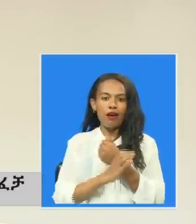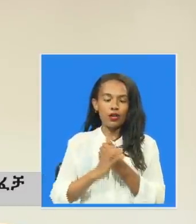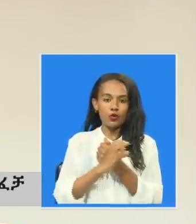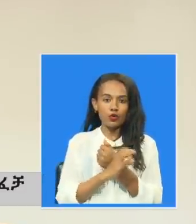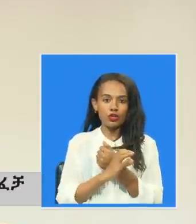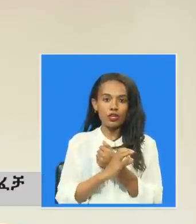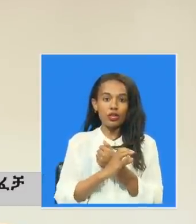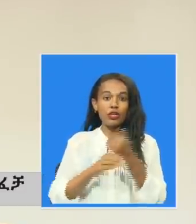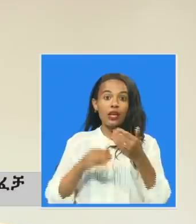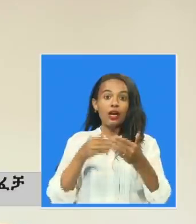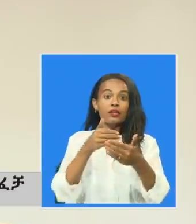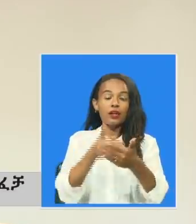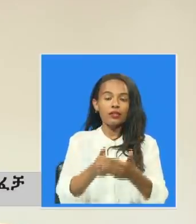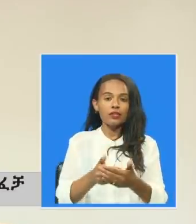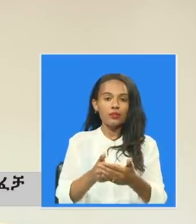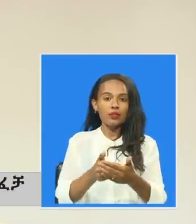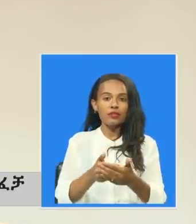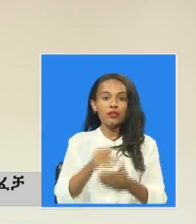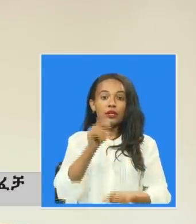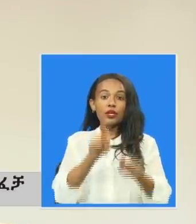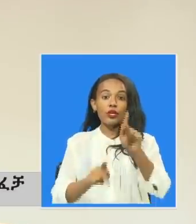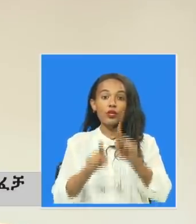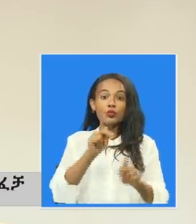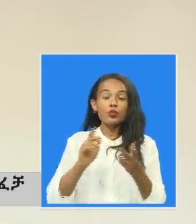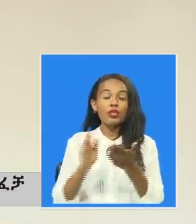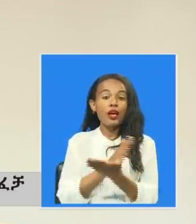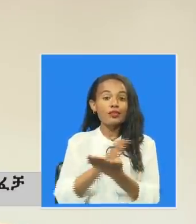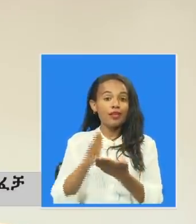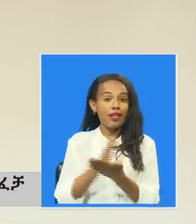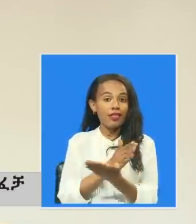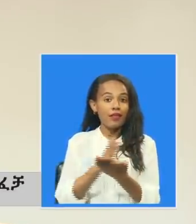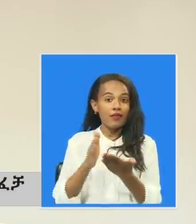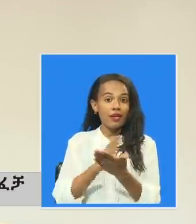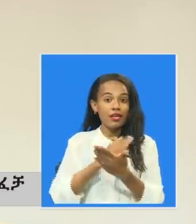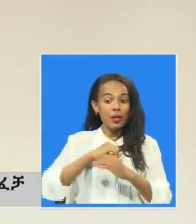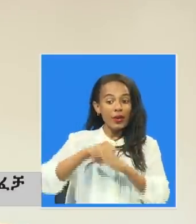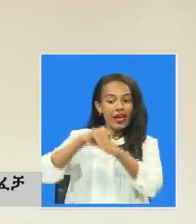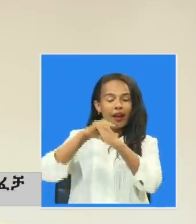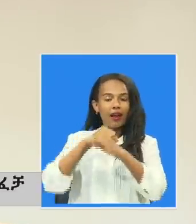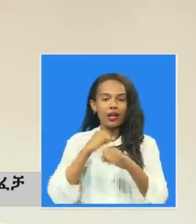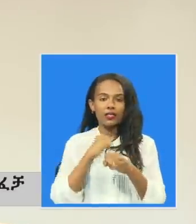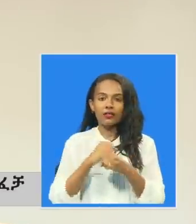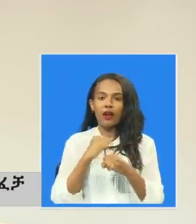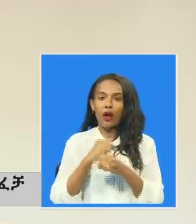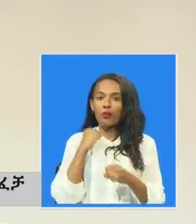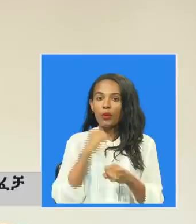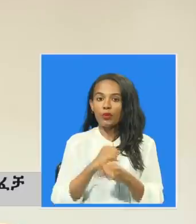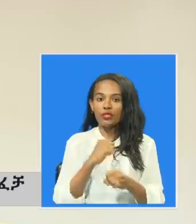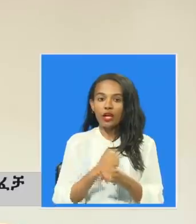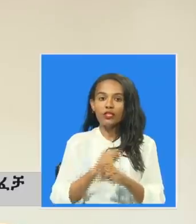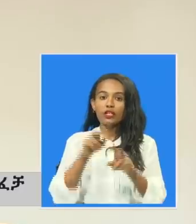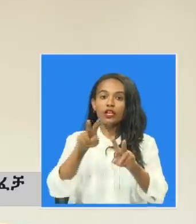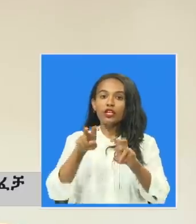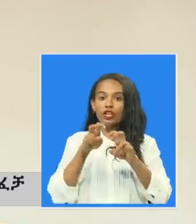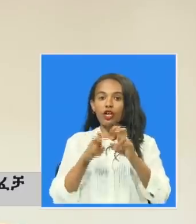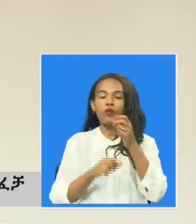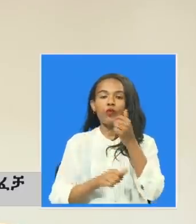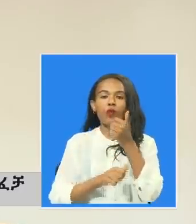ሀገሮች ያዳረስንበት ህዝቡን ያሳተፈ የመከላከል ስራ በመስራት ከክፉ